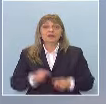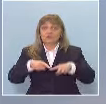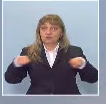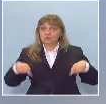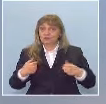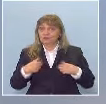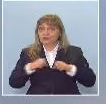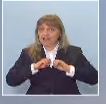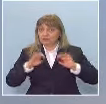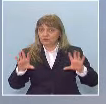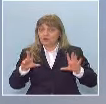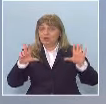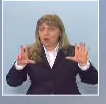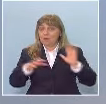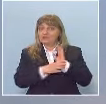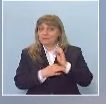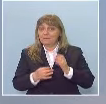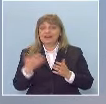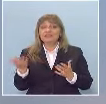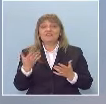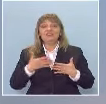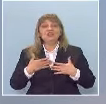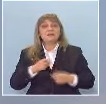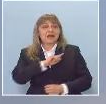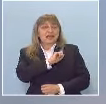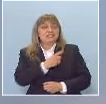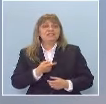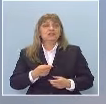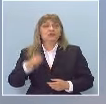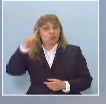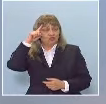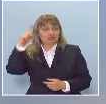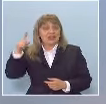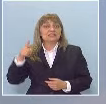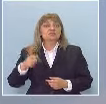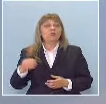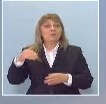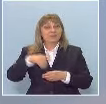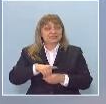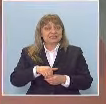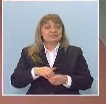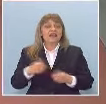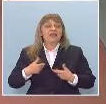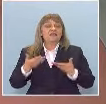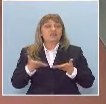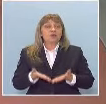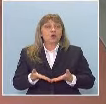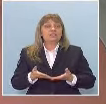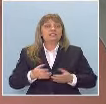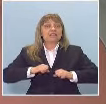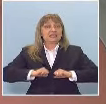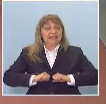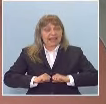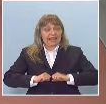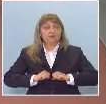Студиото на предаването ни на 8 март вече има силно женско присъствие. Наши гости са директорът на професионалната гимназия по компютърно моделиране